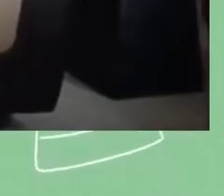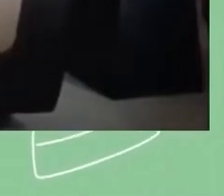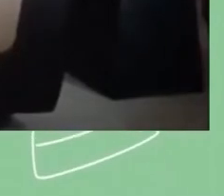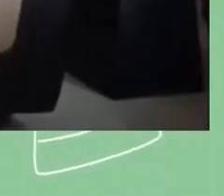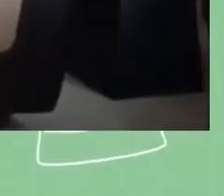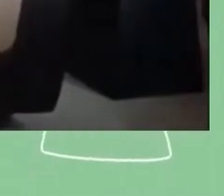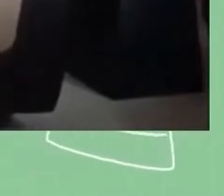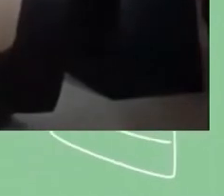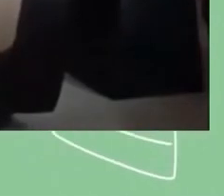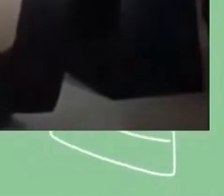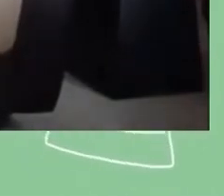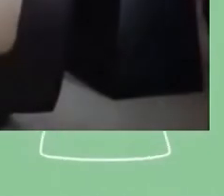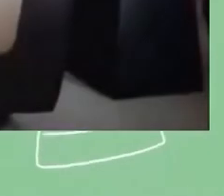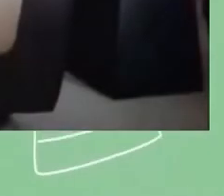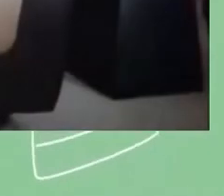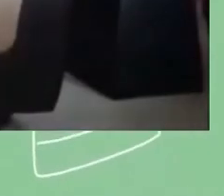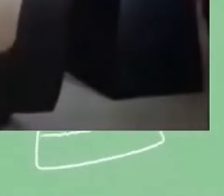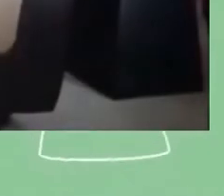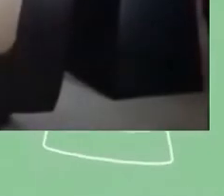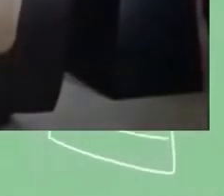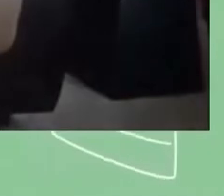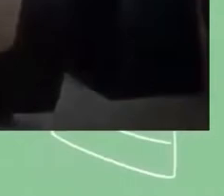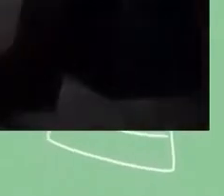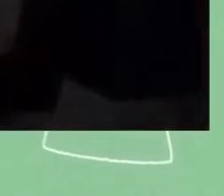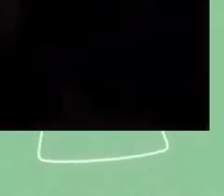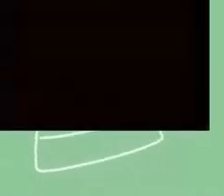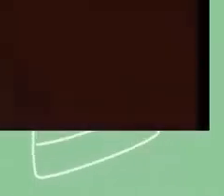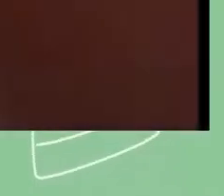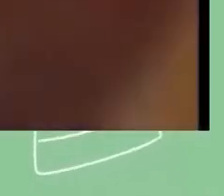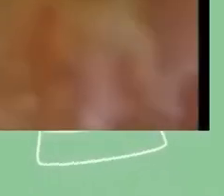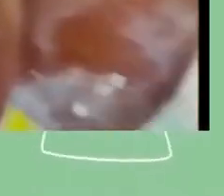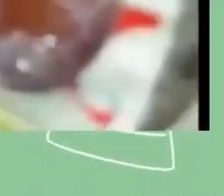sate buah. Jom kita tengok bahan-bahannya.